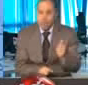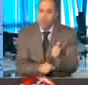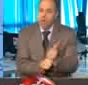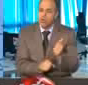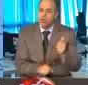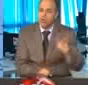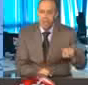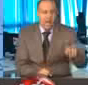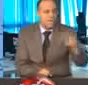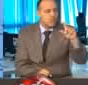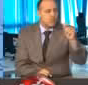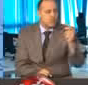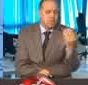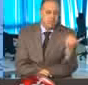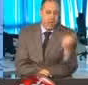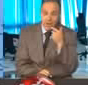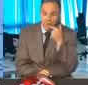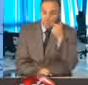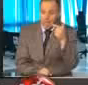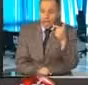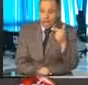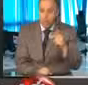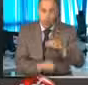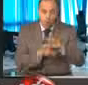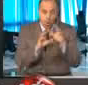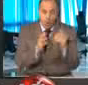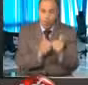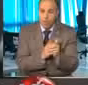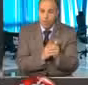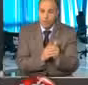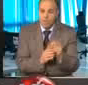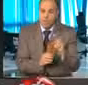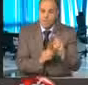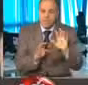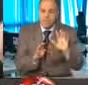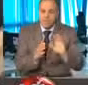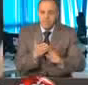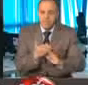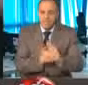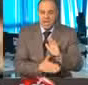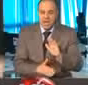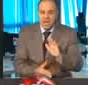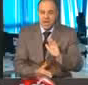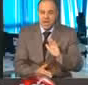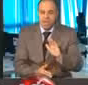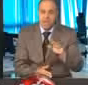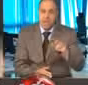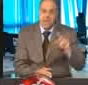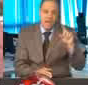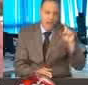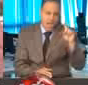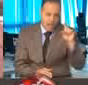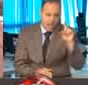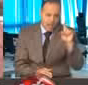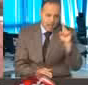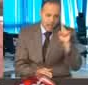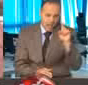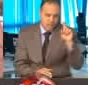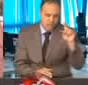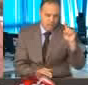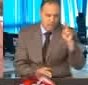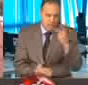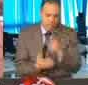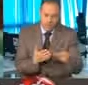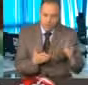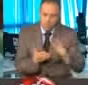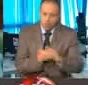بميزانية 16 و2000 لتبلغ أكثر من 29 مليون دينار مقابل 32 مليون